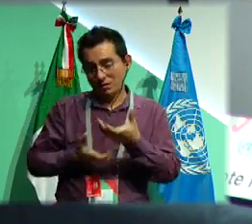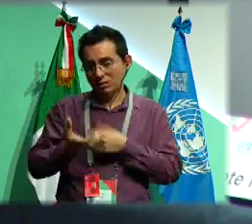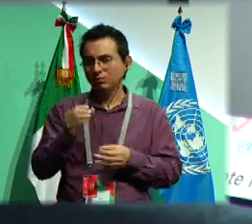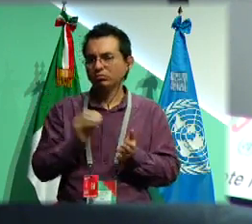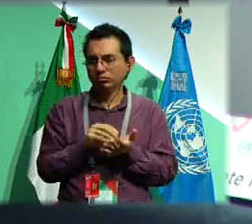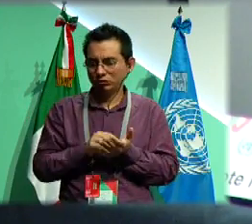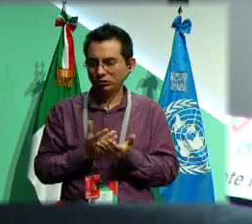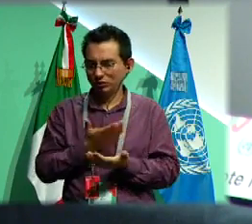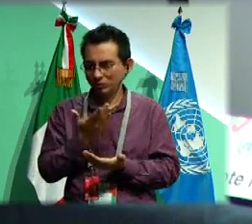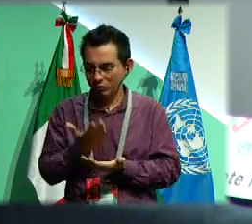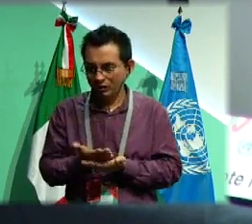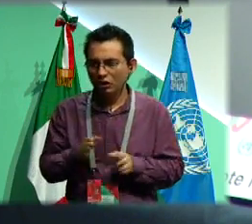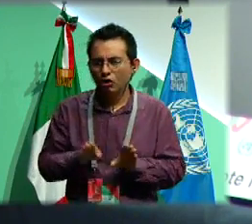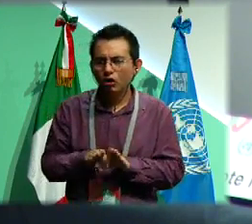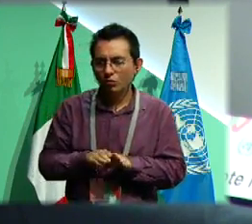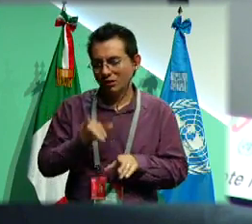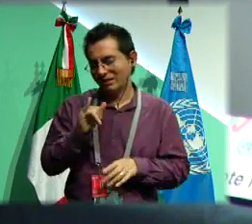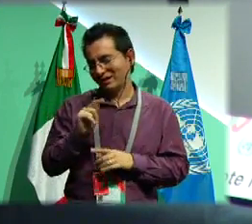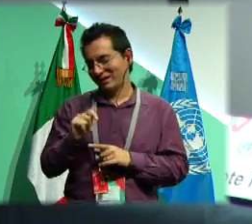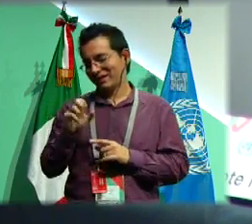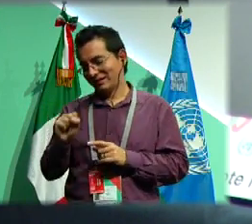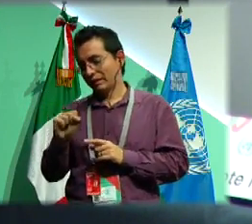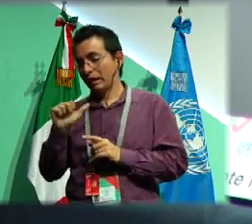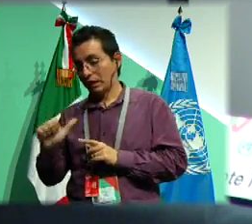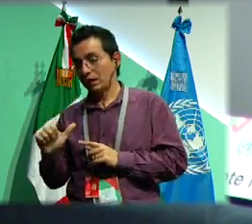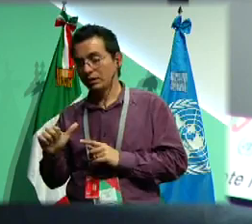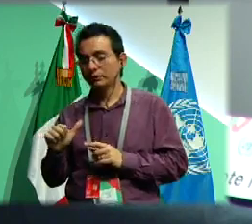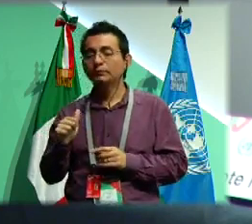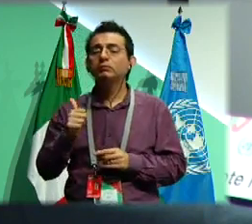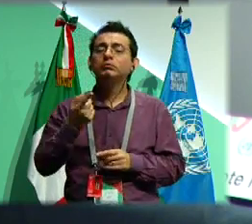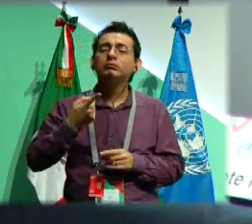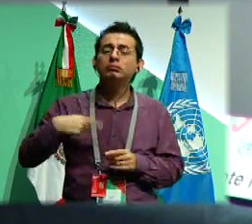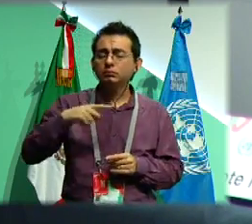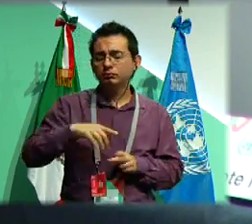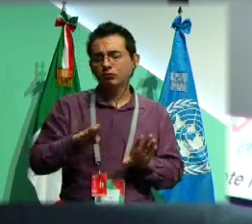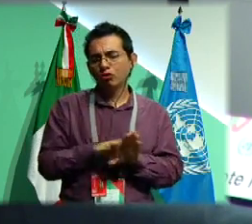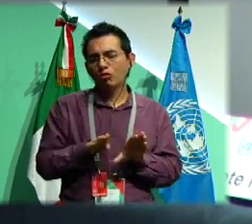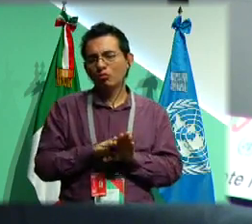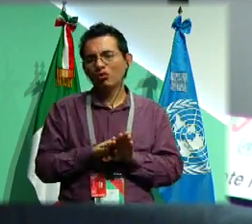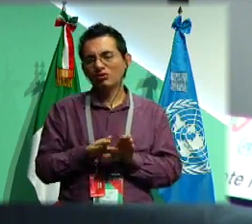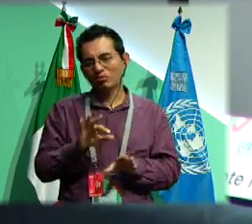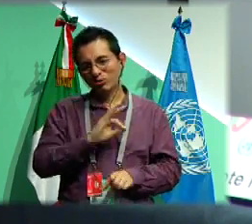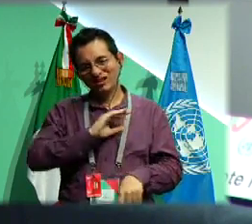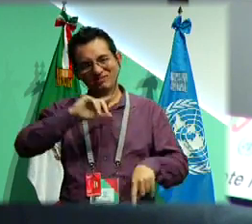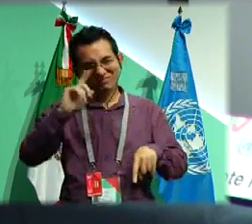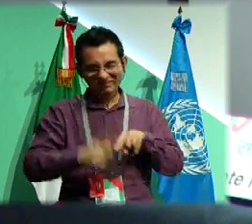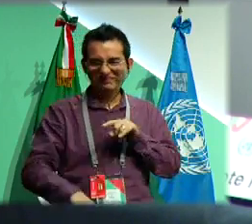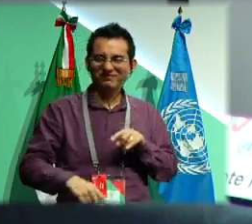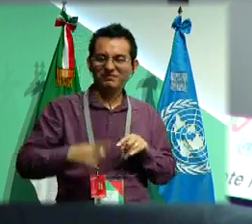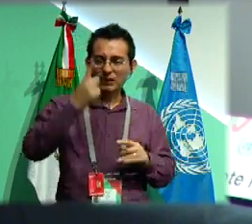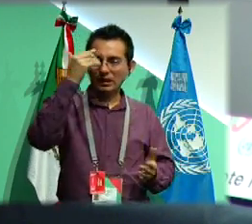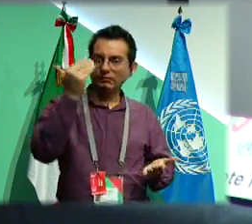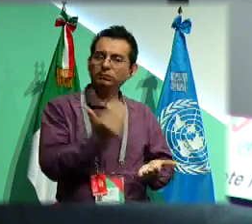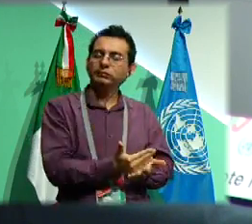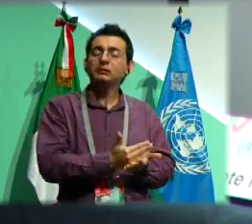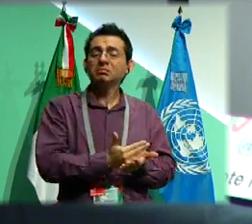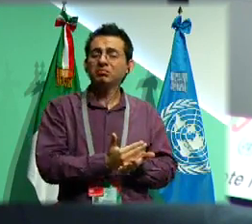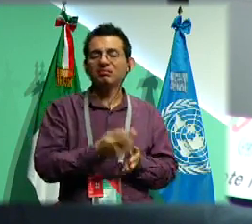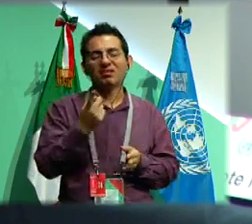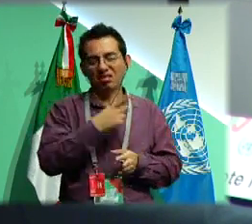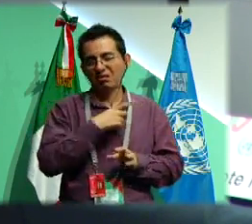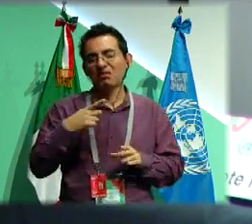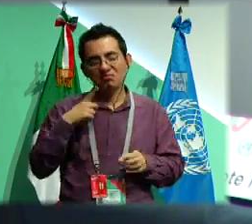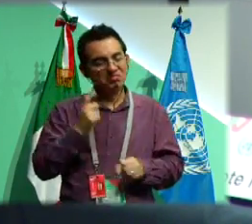Les accords commerciaux empêcheraient cette innovation. Il faut qu'il y ait des consultations